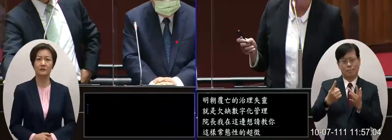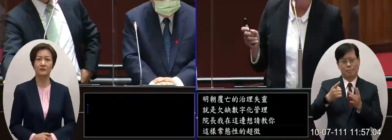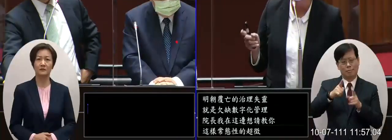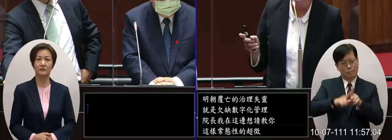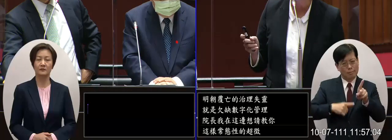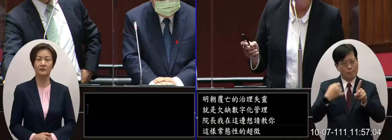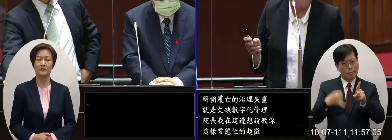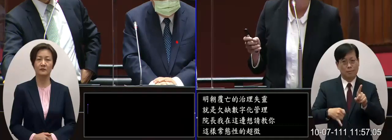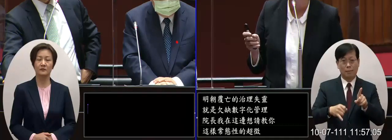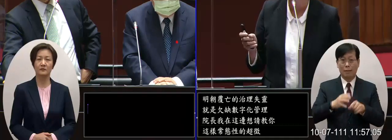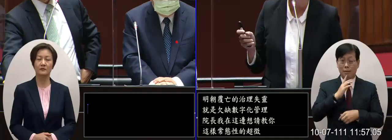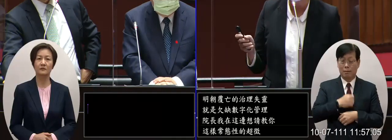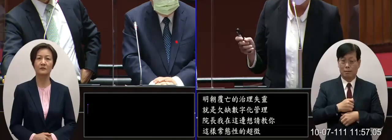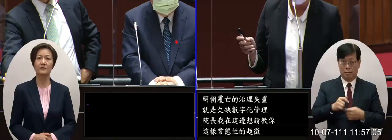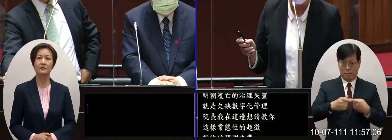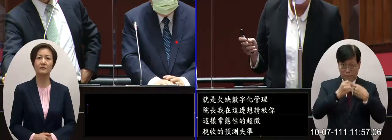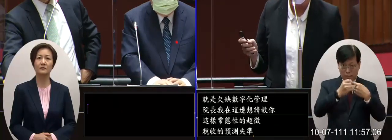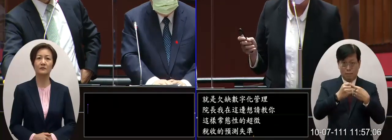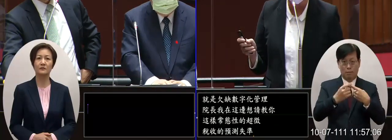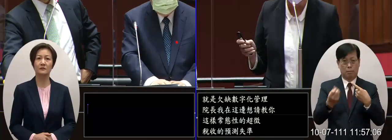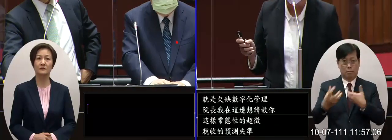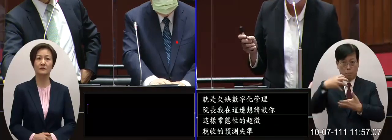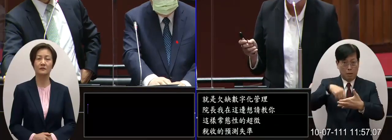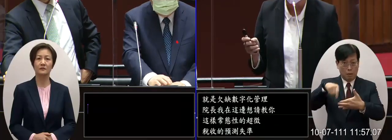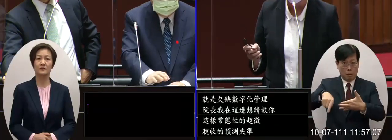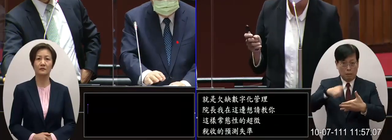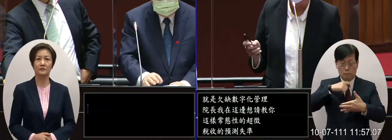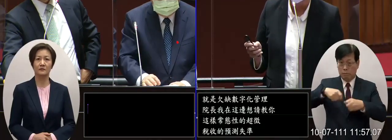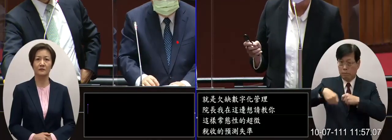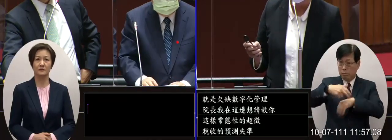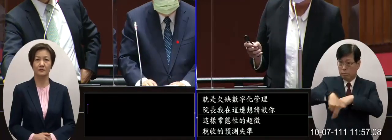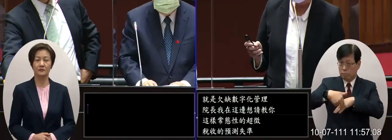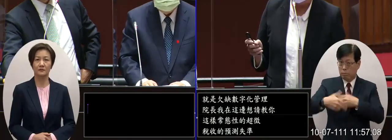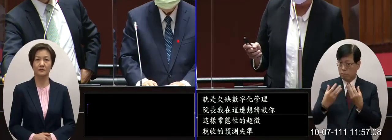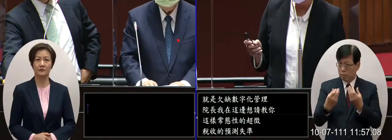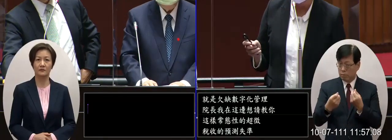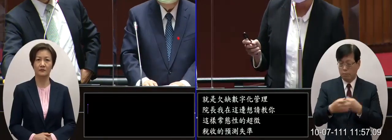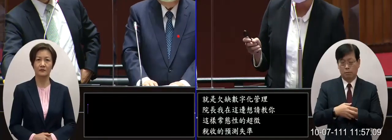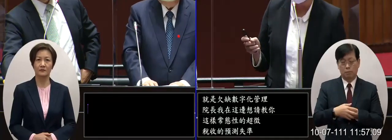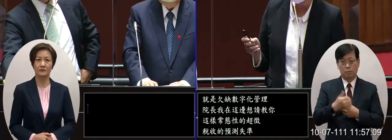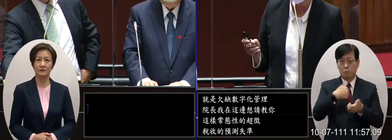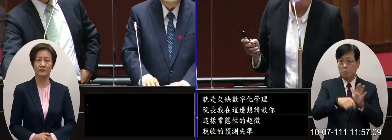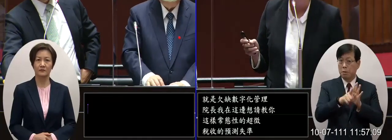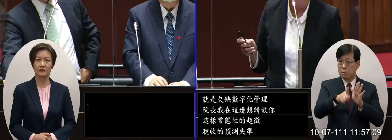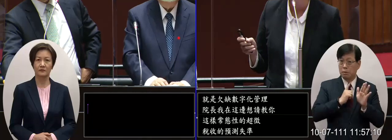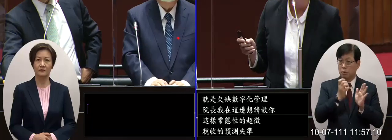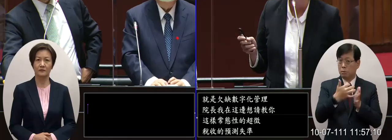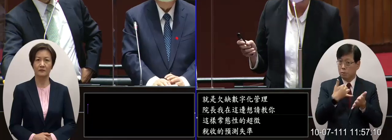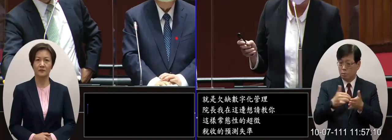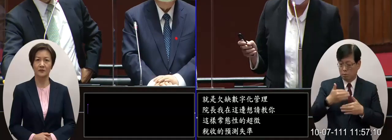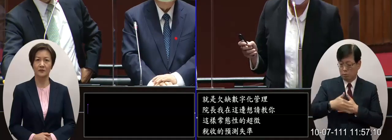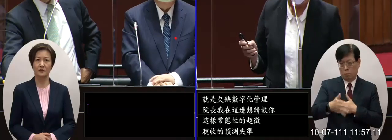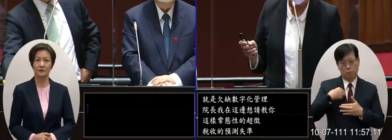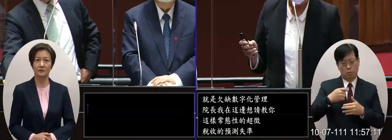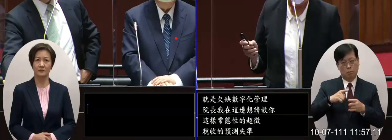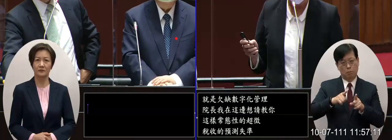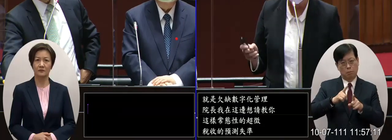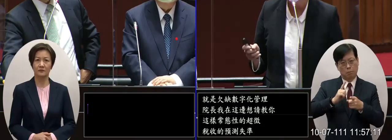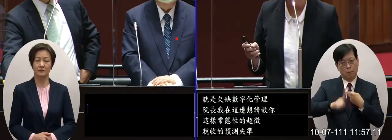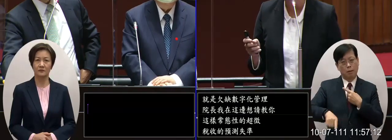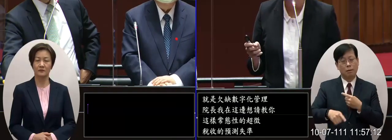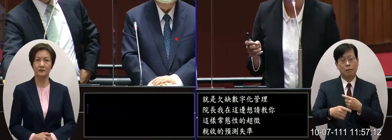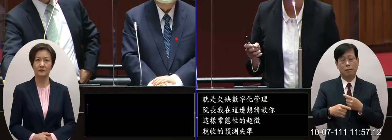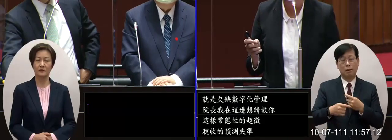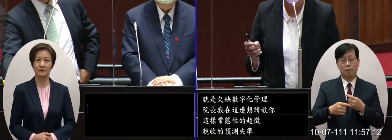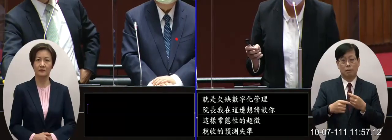底是 A 没有列入这样子的一个施政规划的税收，表示你的预算程序失灵，